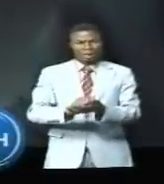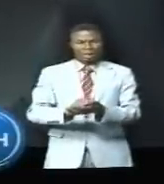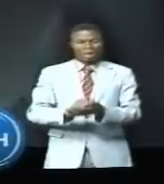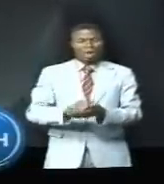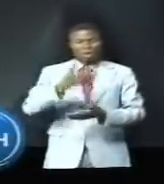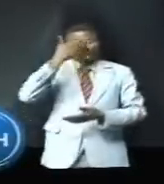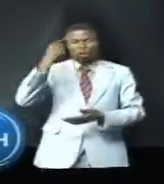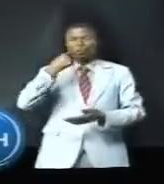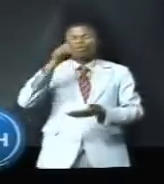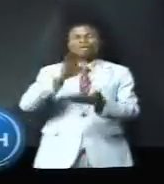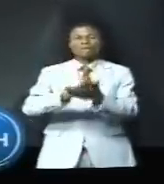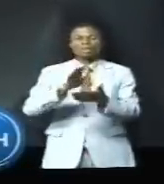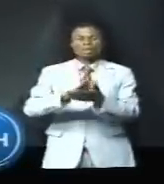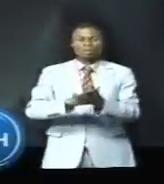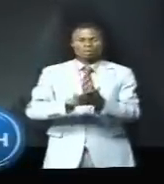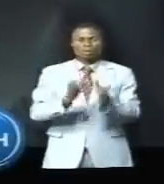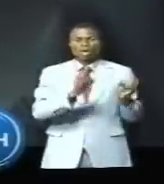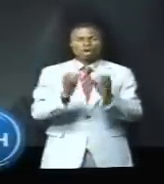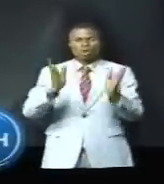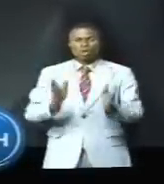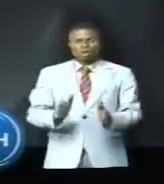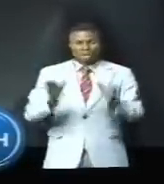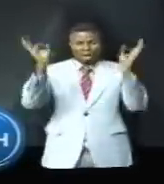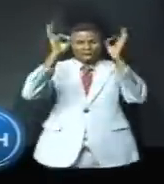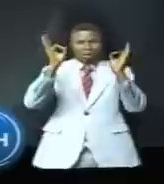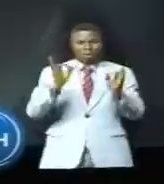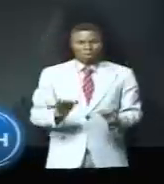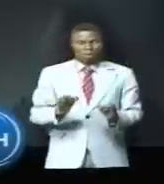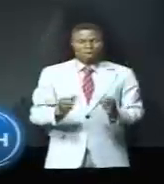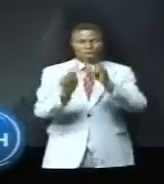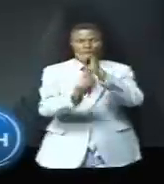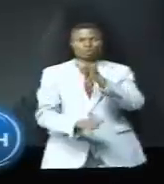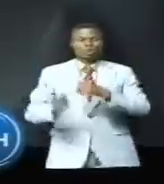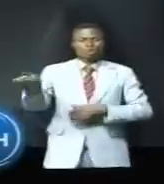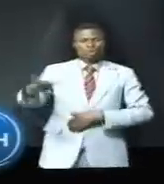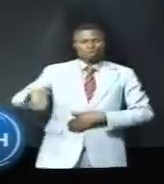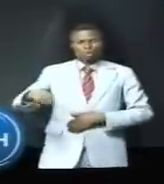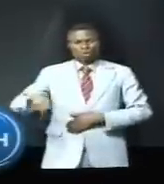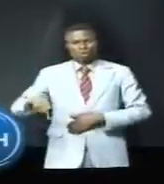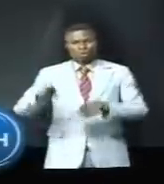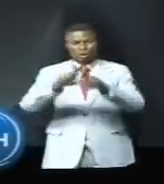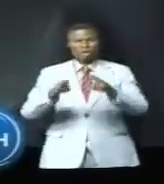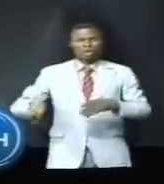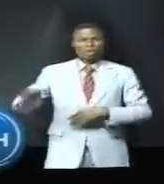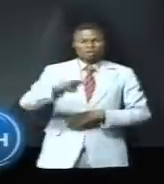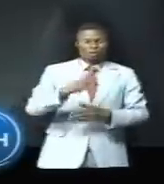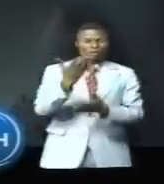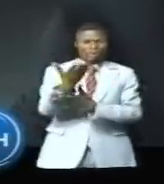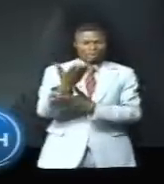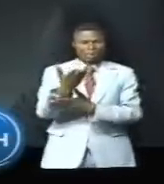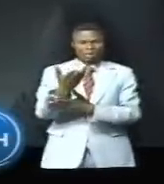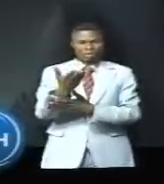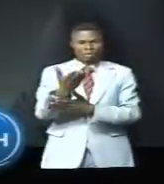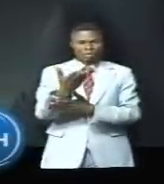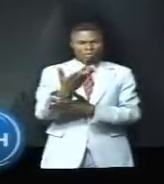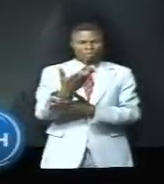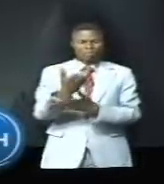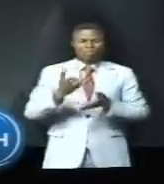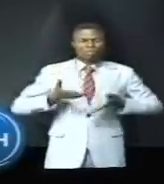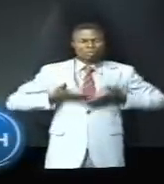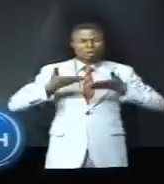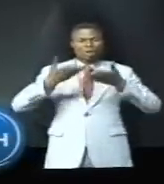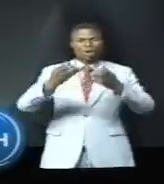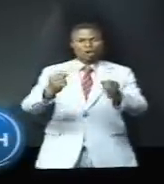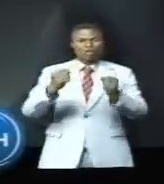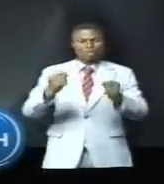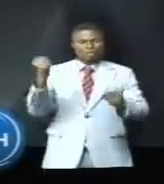les organisateurs de ce déjeuner sous-régional et vous conduire à participer activement